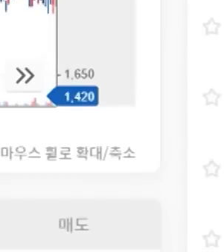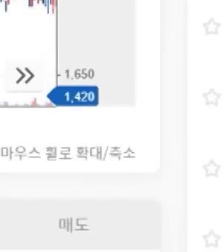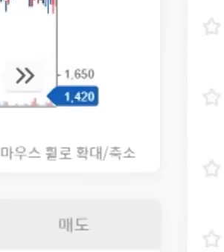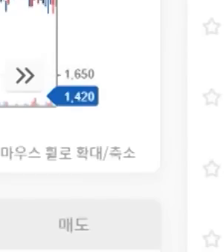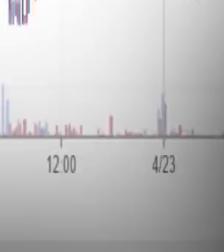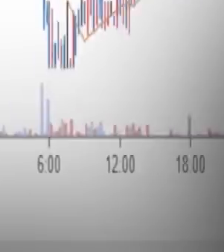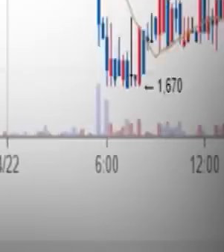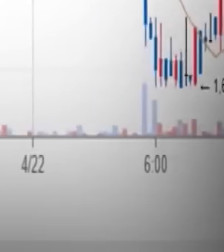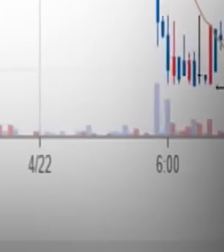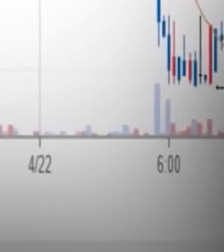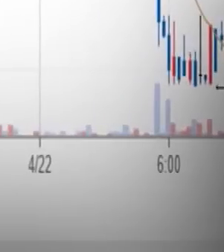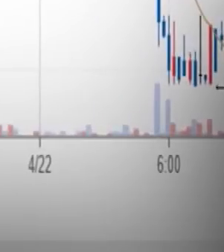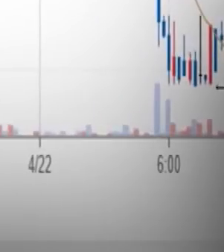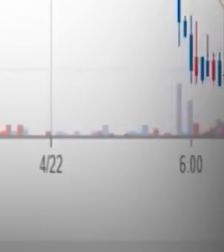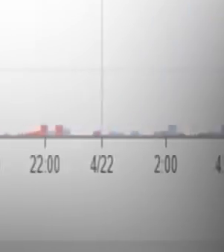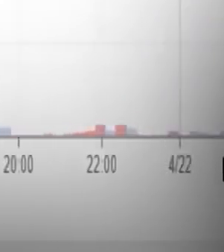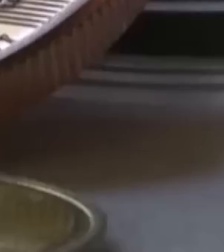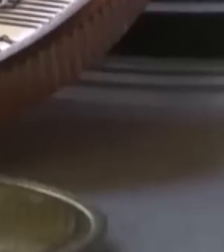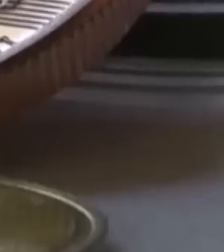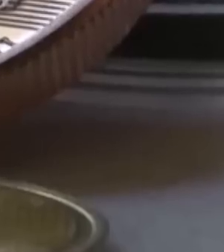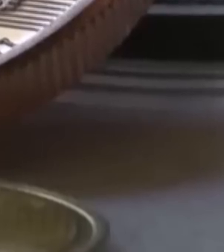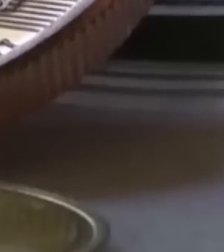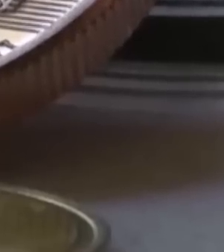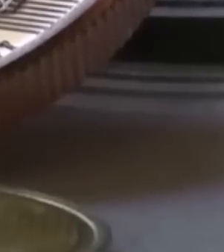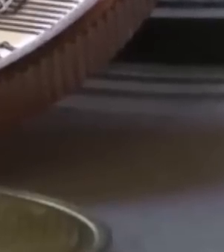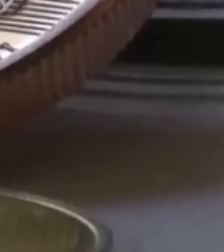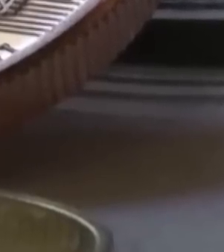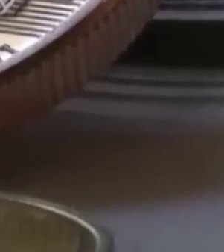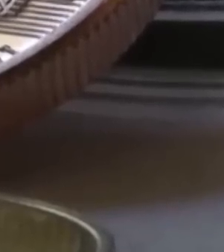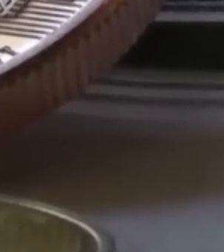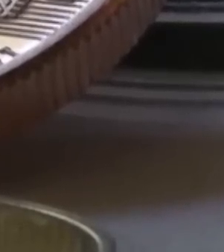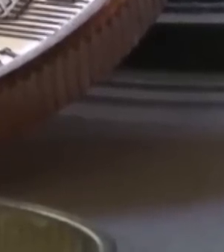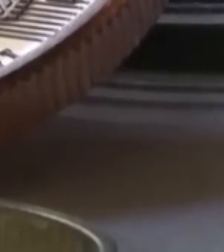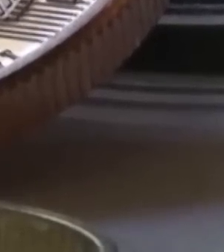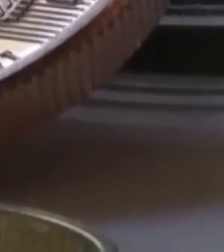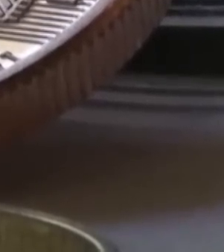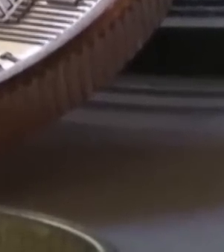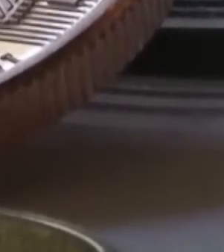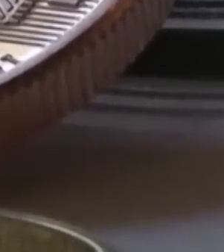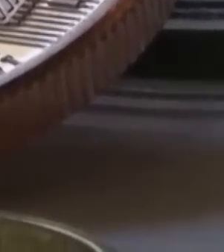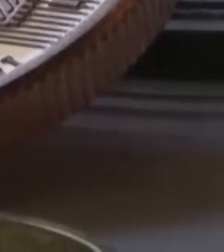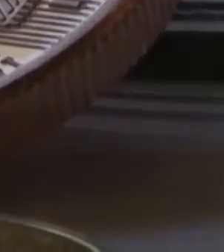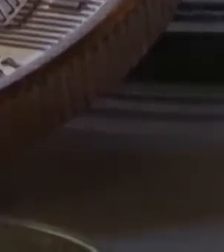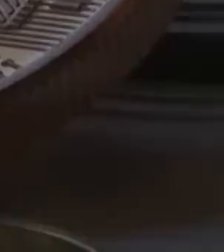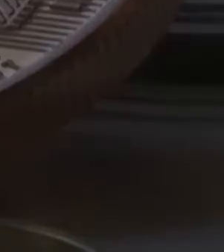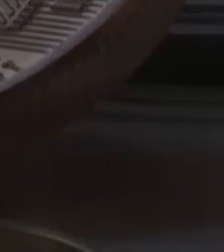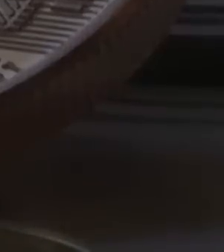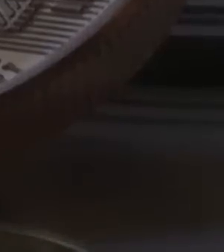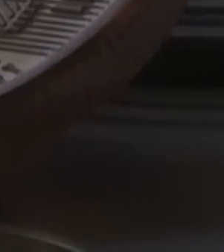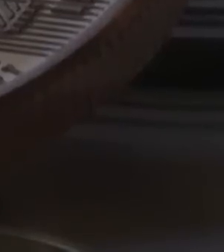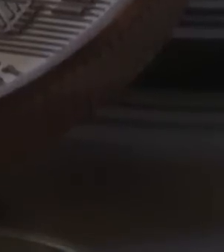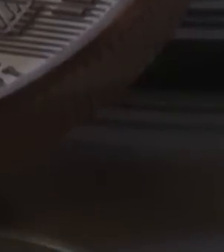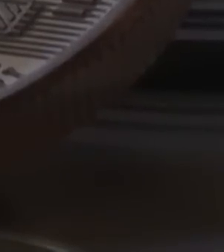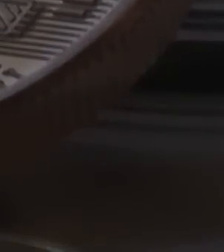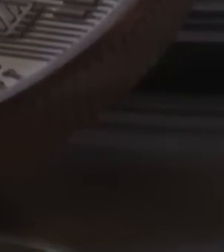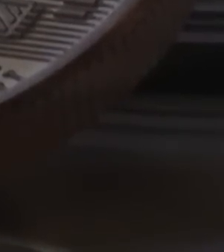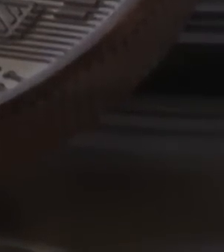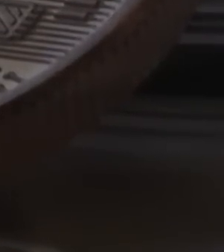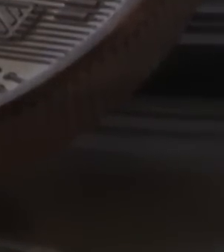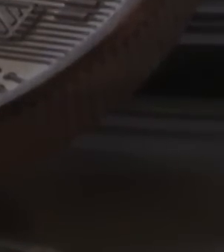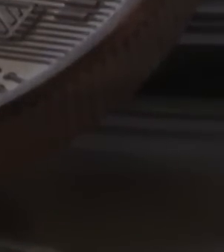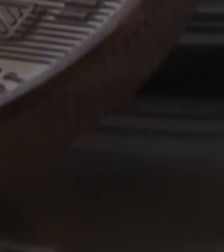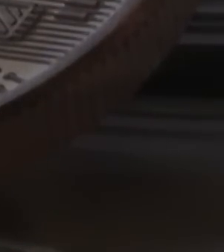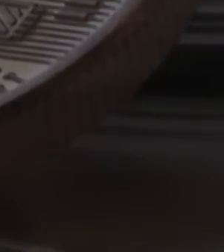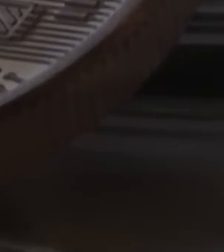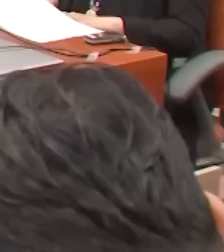최대 75억 원에 달했다는 추정이 나옵니다. 3년 만에 8억 원이 75억 원으로 9배 넘게 늘었다는 겁니다. 이해충돌 등 여러